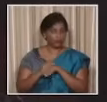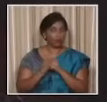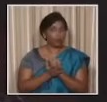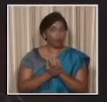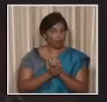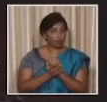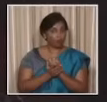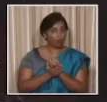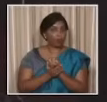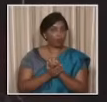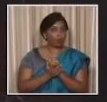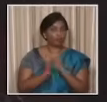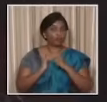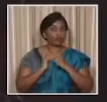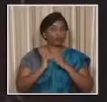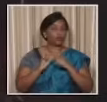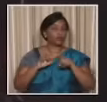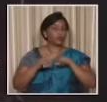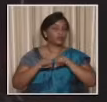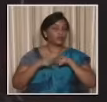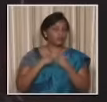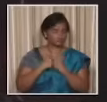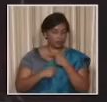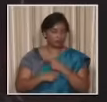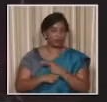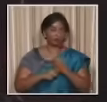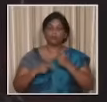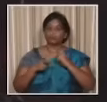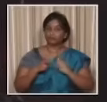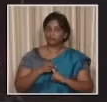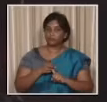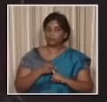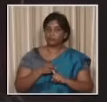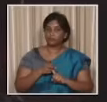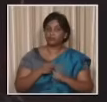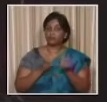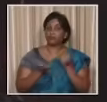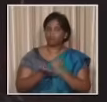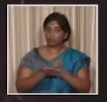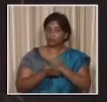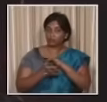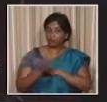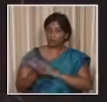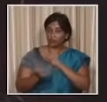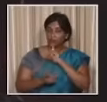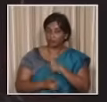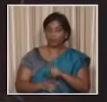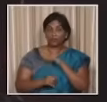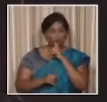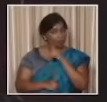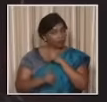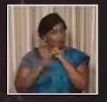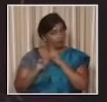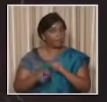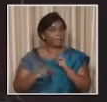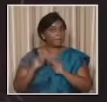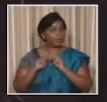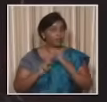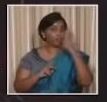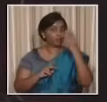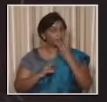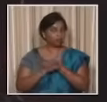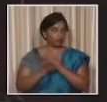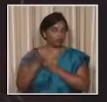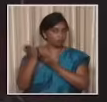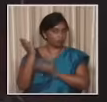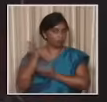පොහොට්ටුවේ යූනියන් එකේ ඊළඟට තවත් ලිපියක් ලියනවා එහෙම පෙබරවාරි 3 වෙනිදා එහෙම